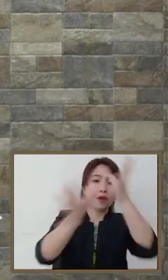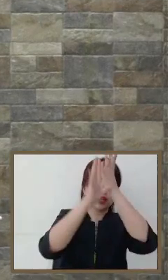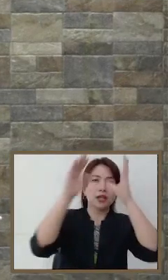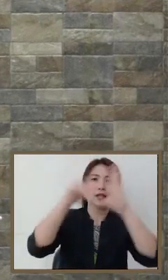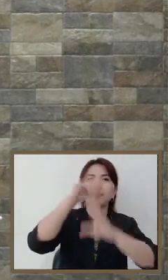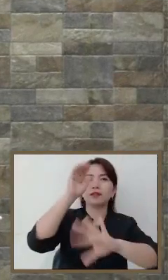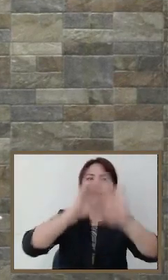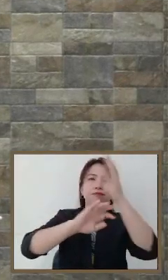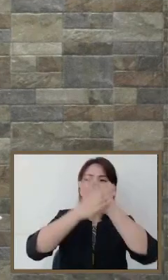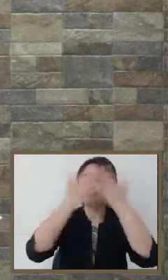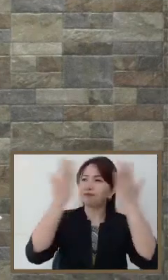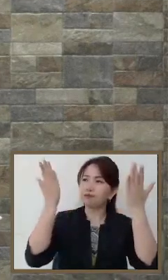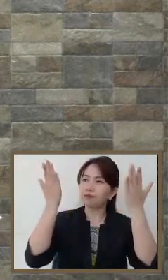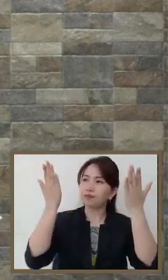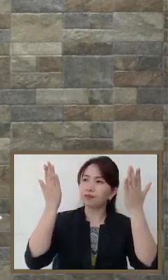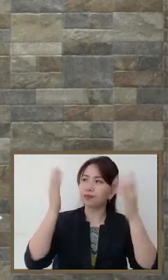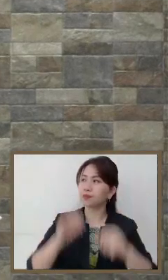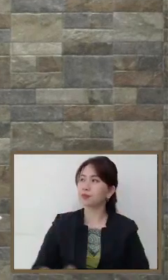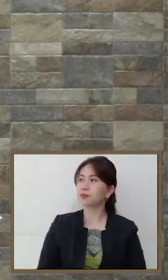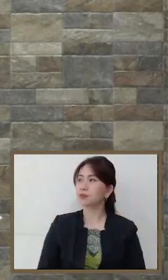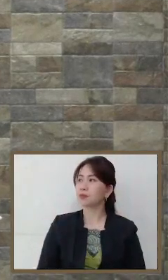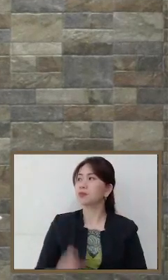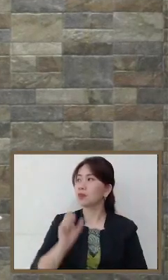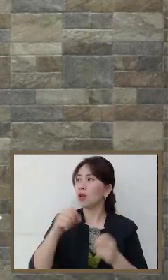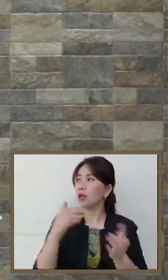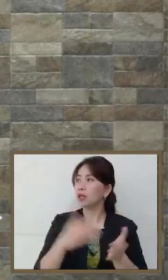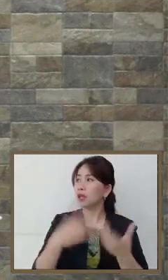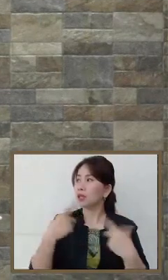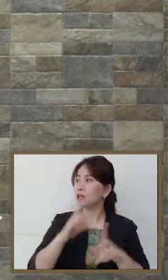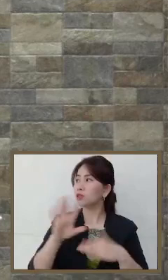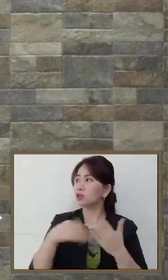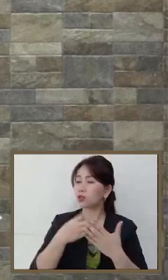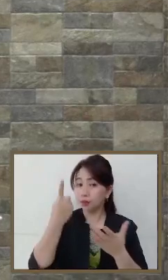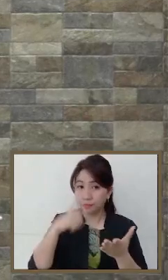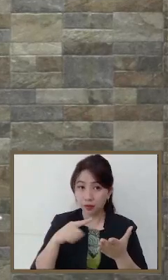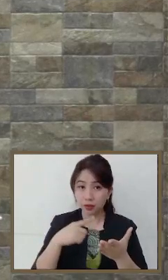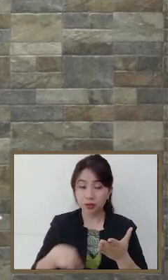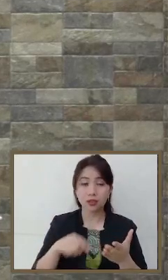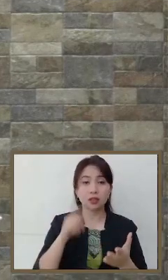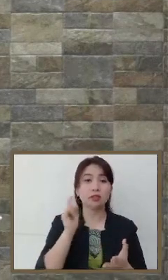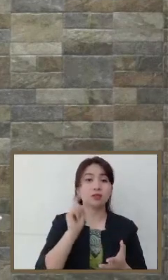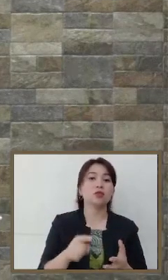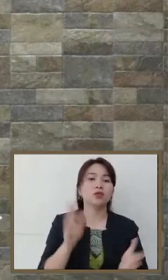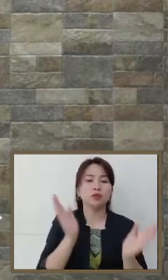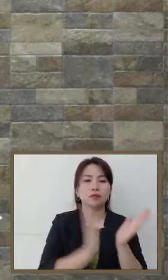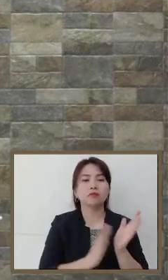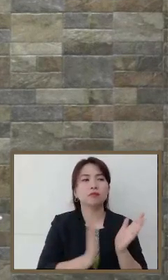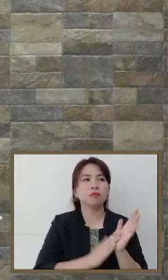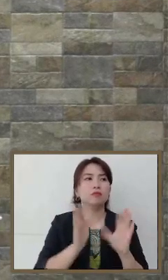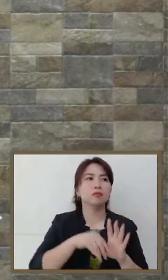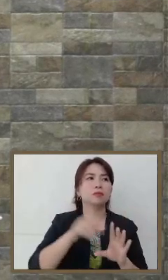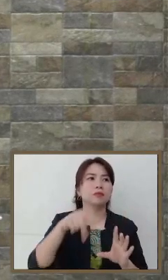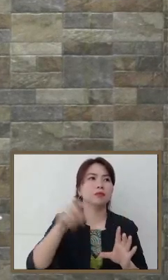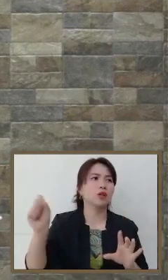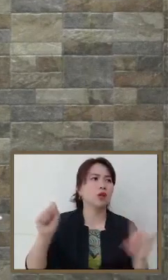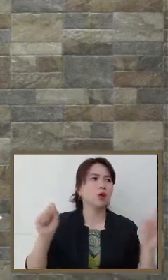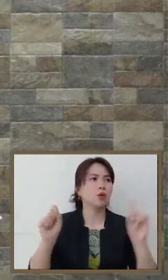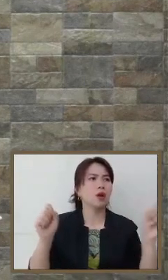in heaven kaya Check natin nag-aral ba ako sa pss anong